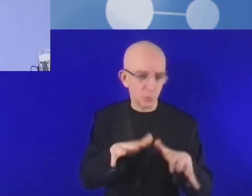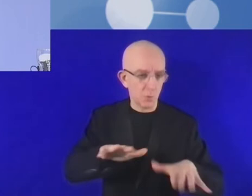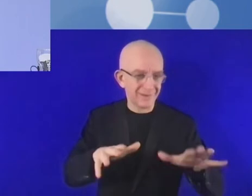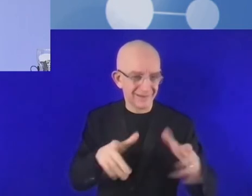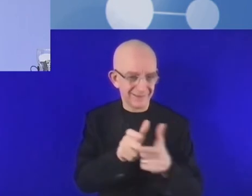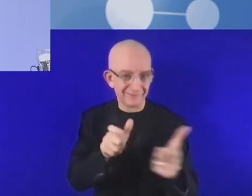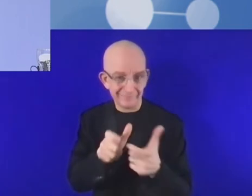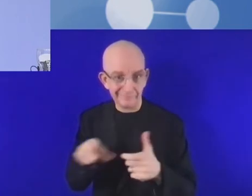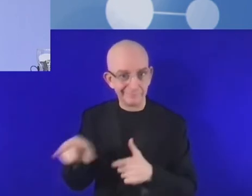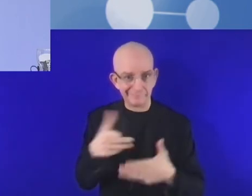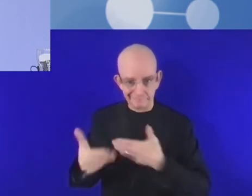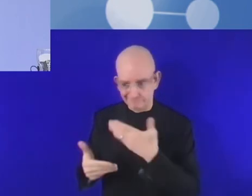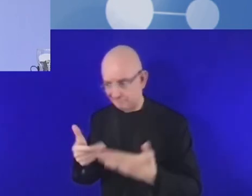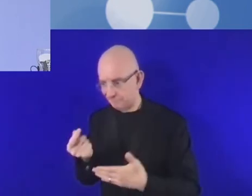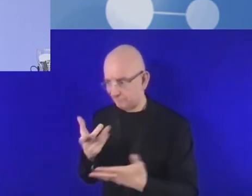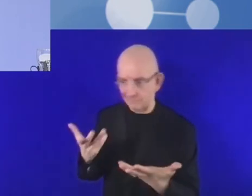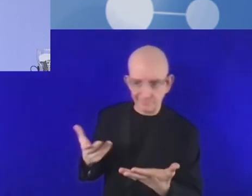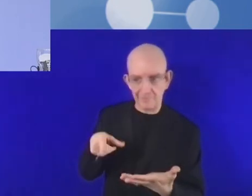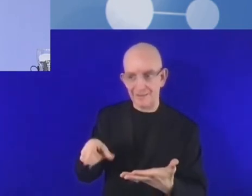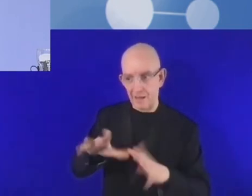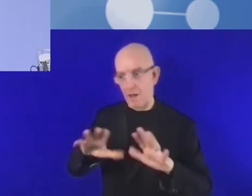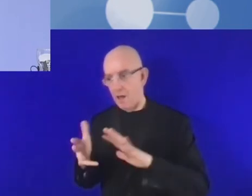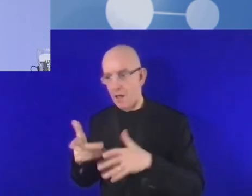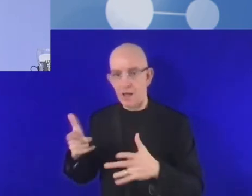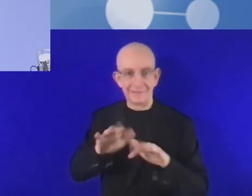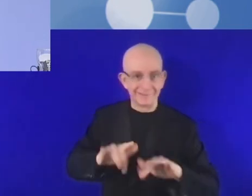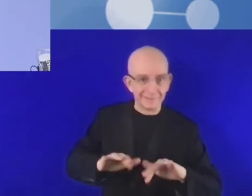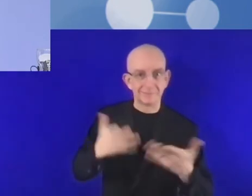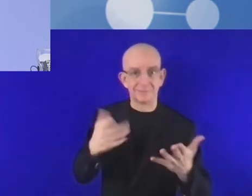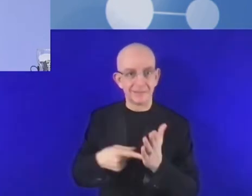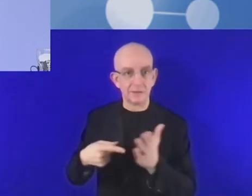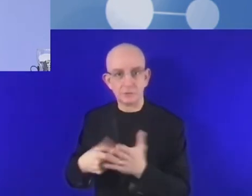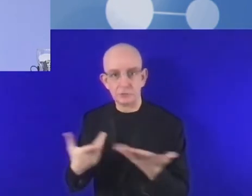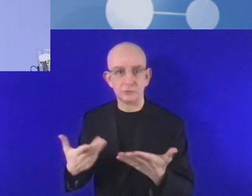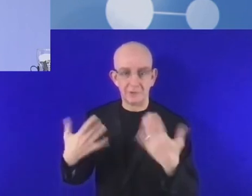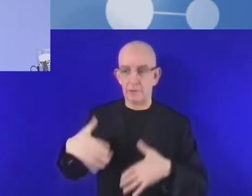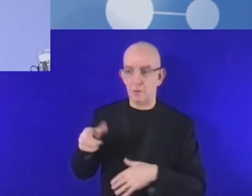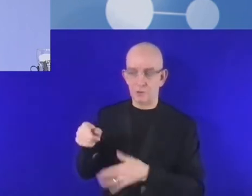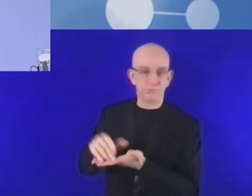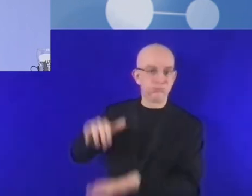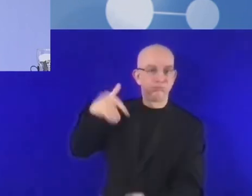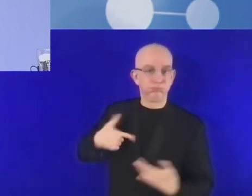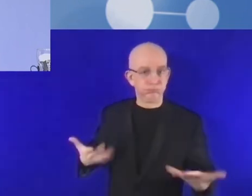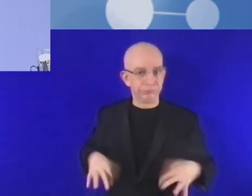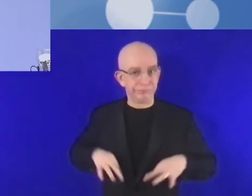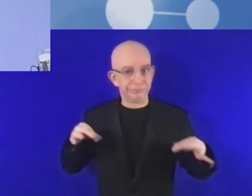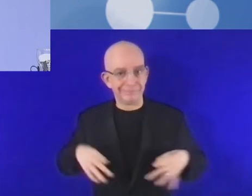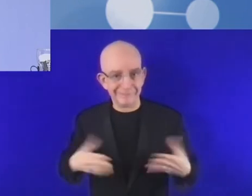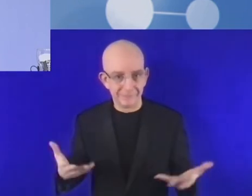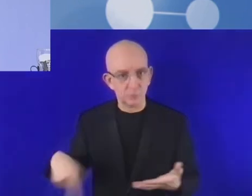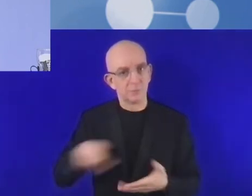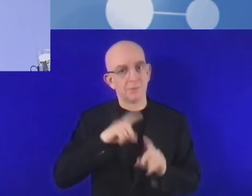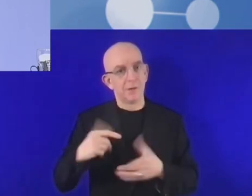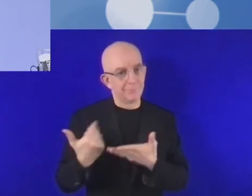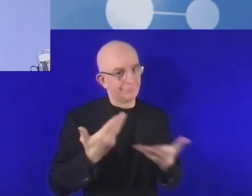样的费用可以来支持？在这里我们可以提供更多的支持。下